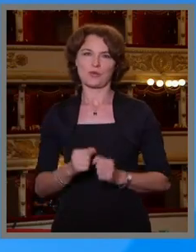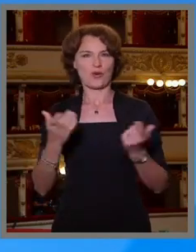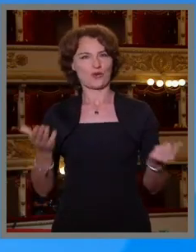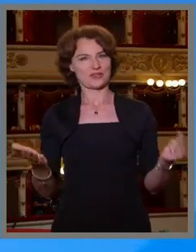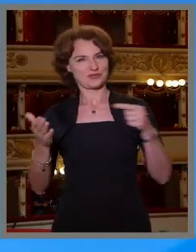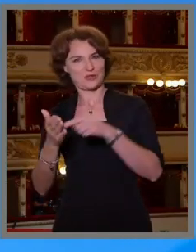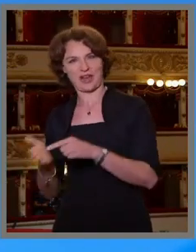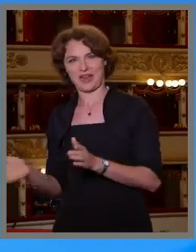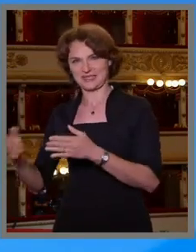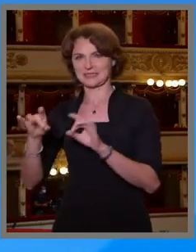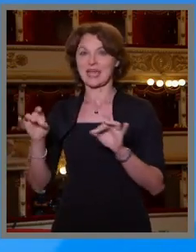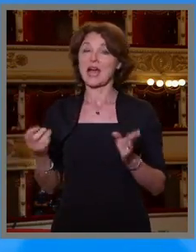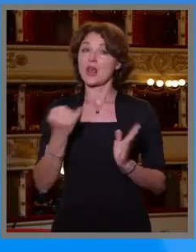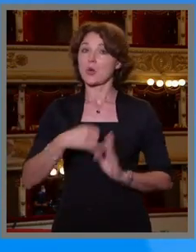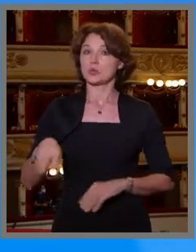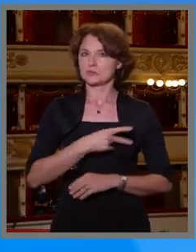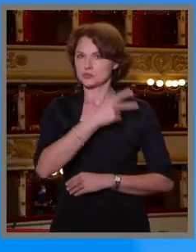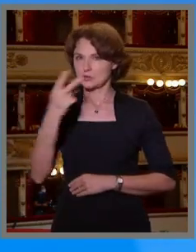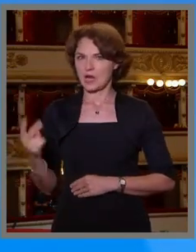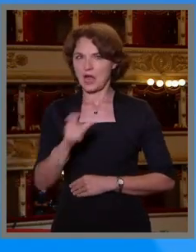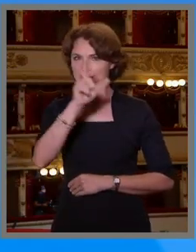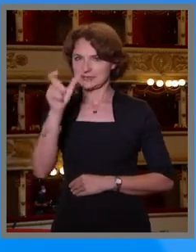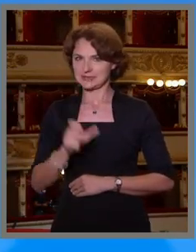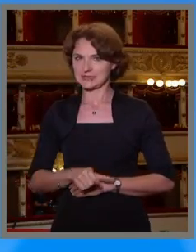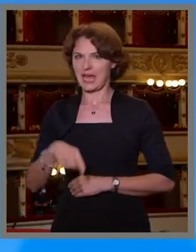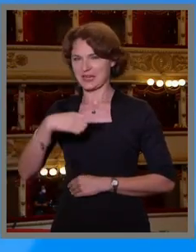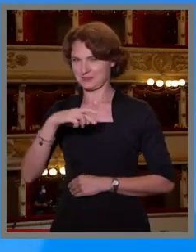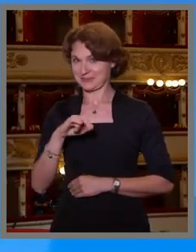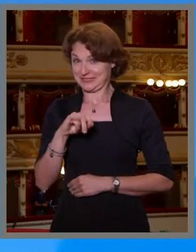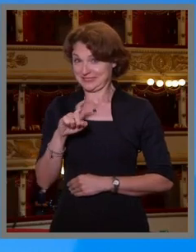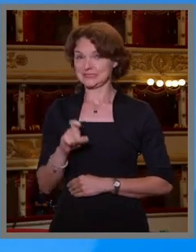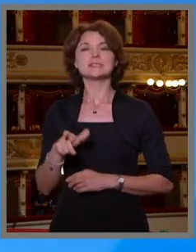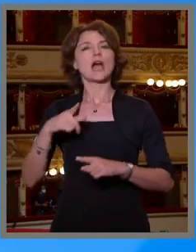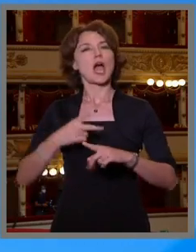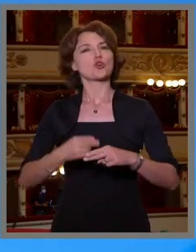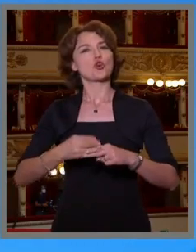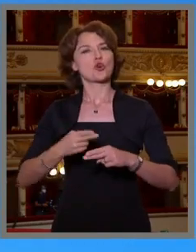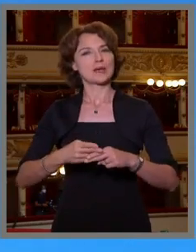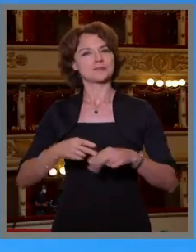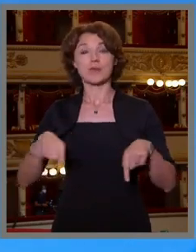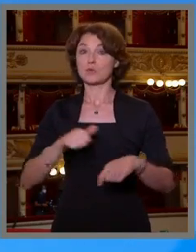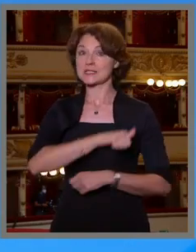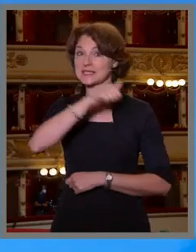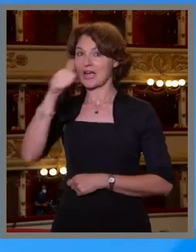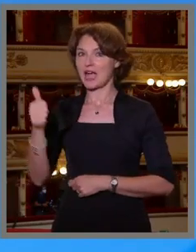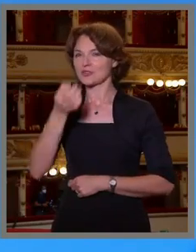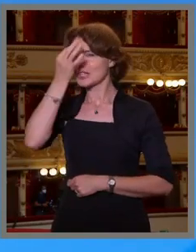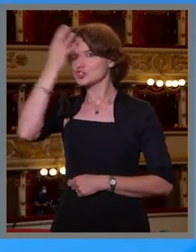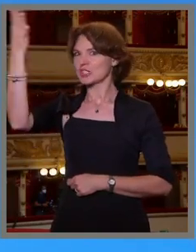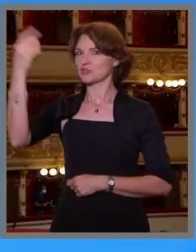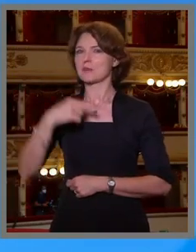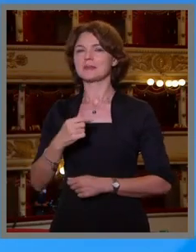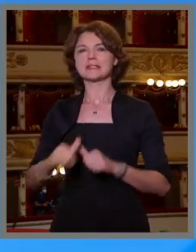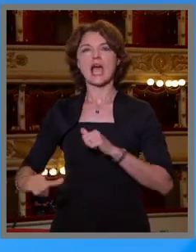negli ultimi due anni il 3 italia si è tenuto a roma e quest'anno eccezionalmente è stato anticipato a giugno